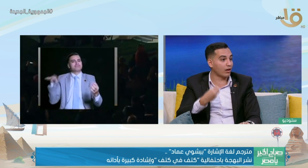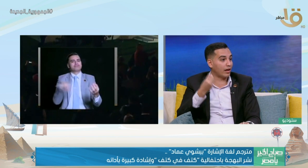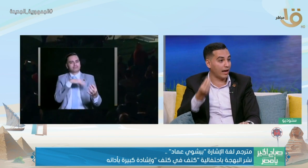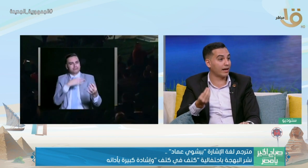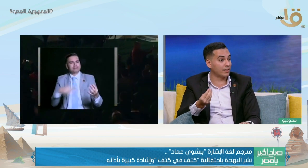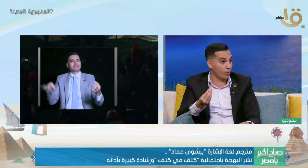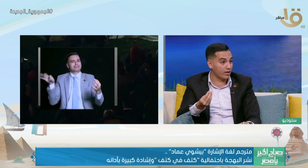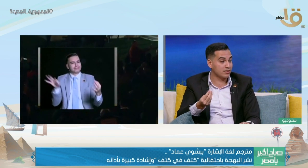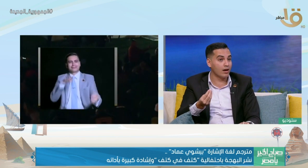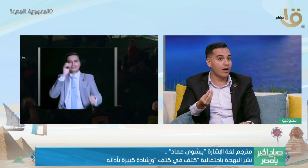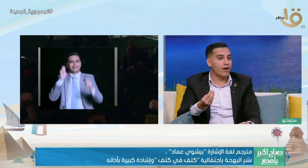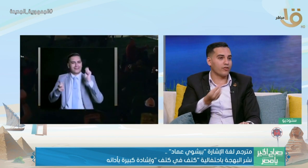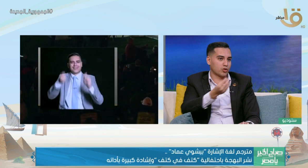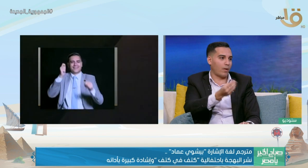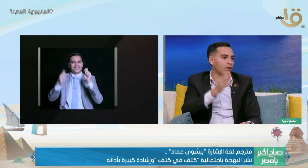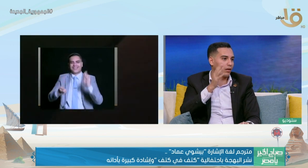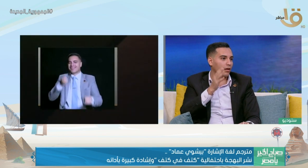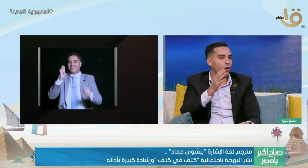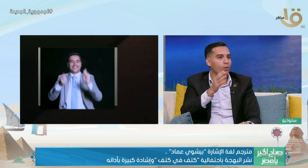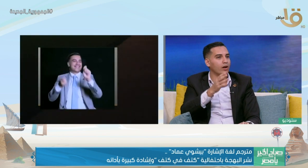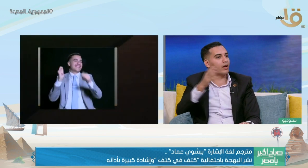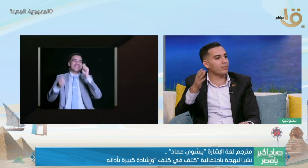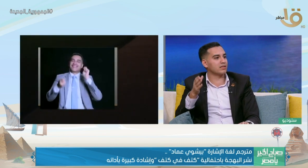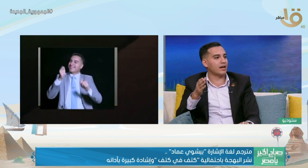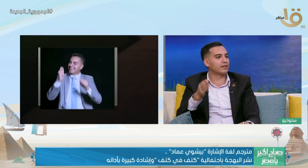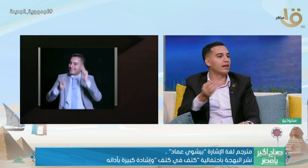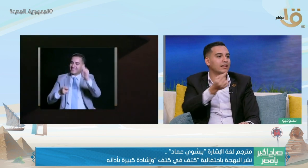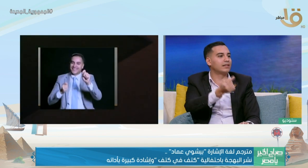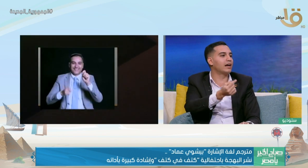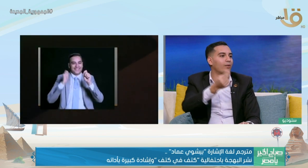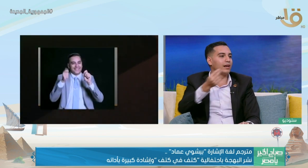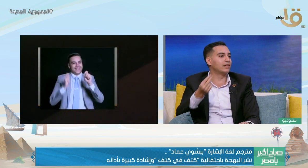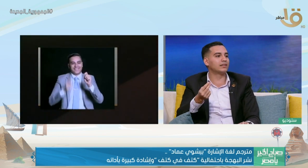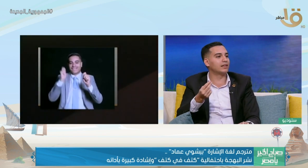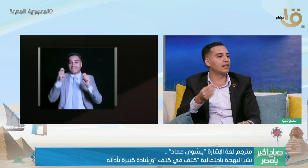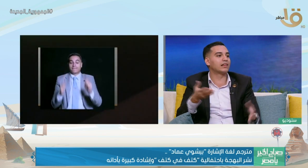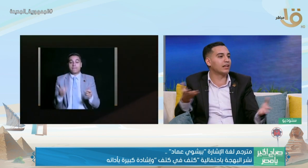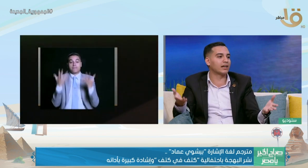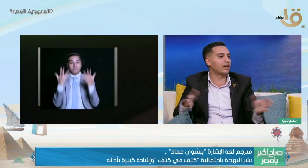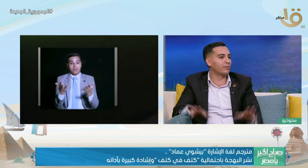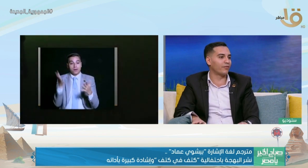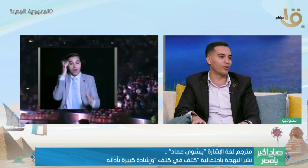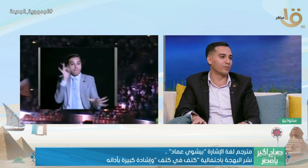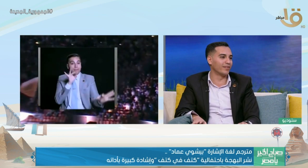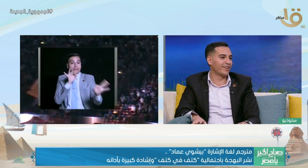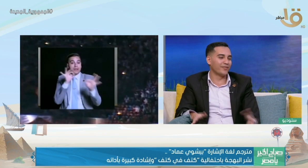جهده في انه يطلع الحاجه دي كويسه فسبحان الله هو الاربع ساعات هي دقيقه ولا لدقيقتين اللي انا اتكلمنا فيهم